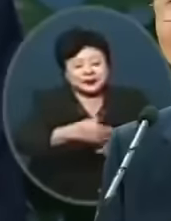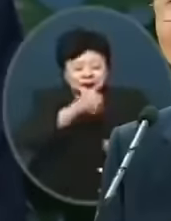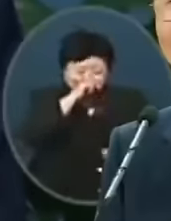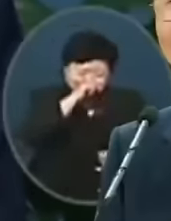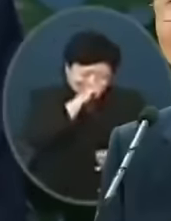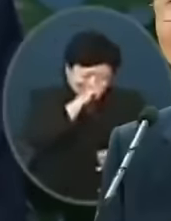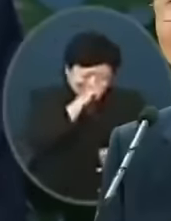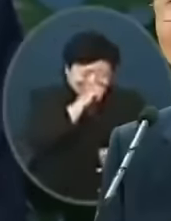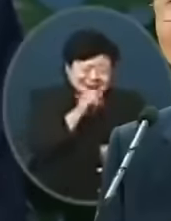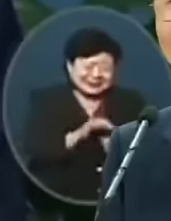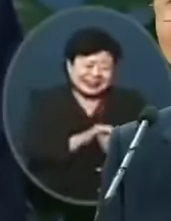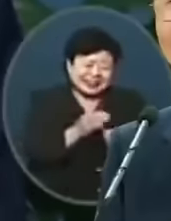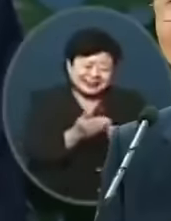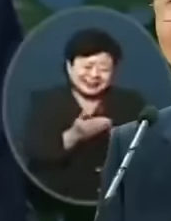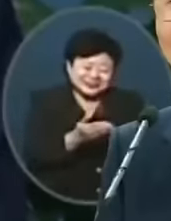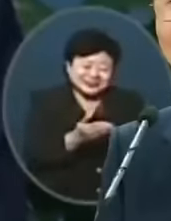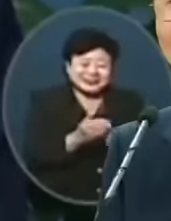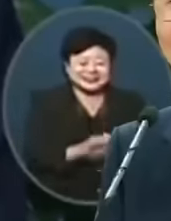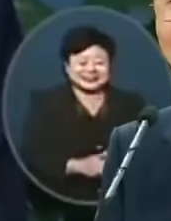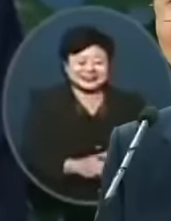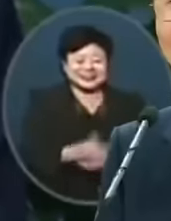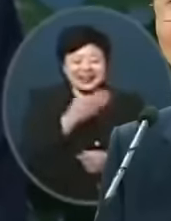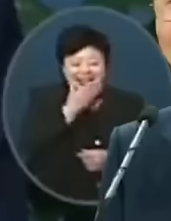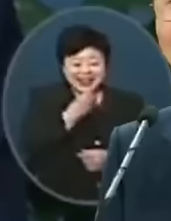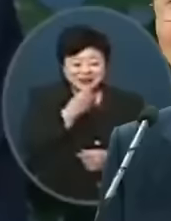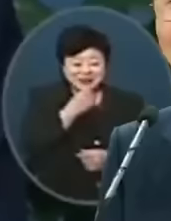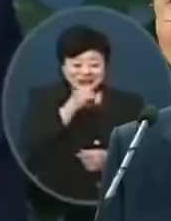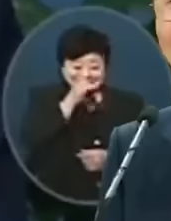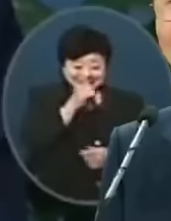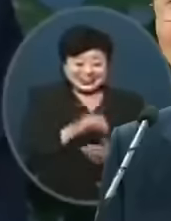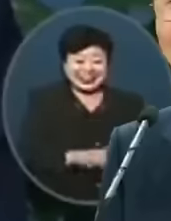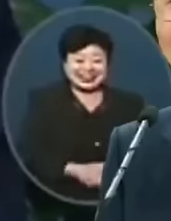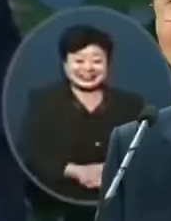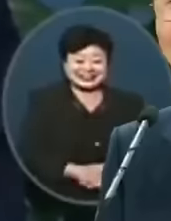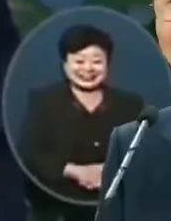좋아해 주시고 사랑해 주시니 행복하지 아니할 수 없습니다.